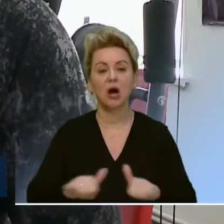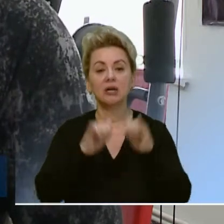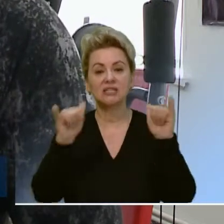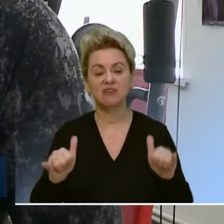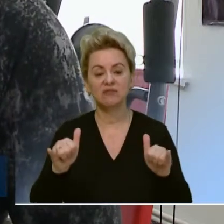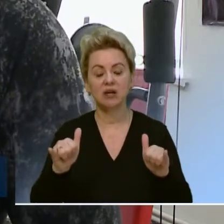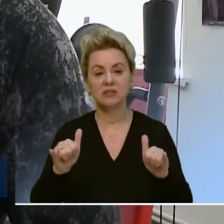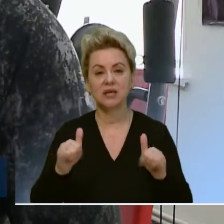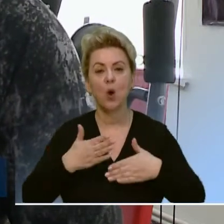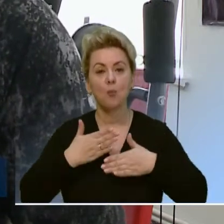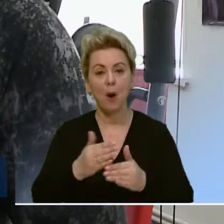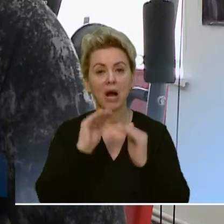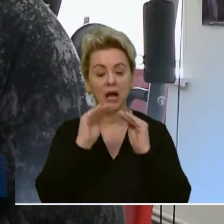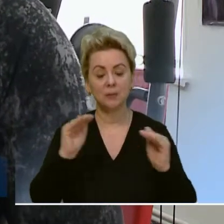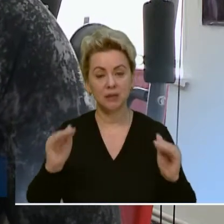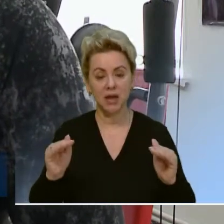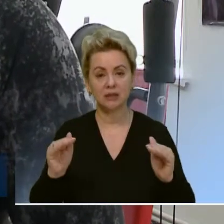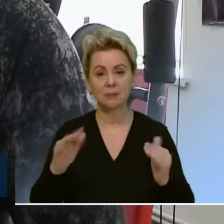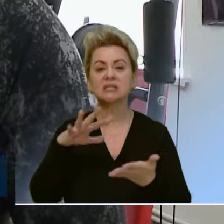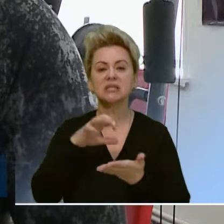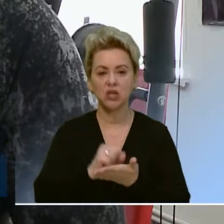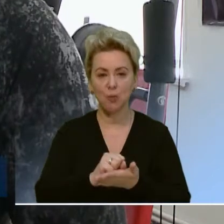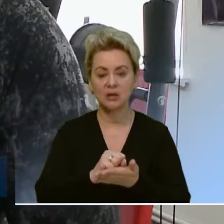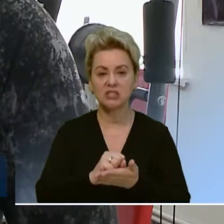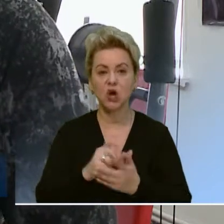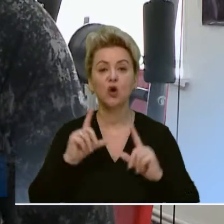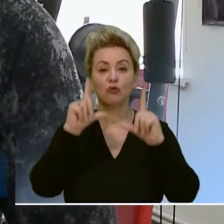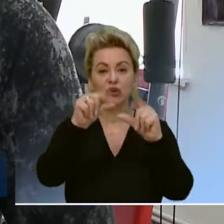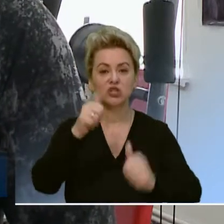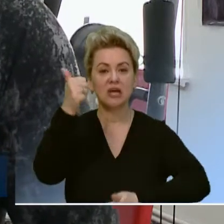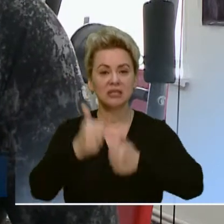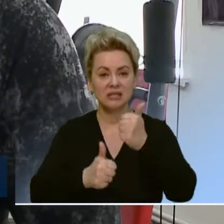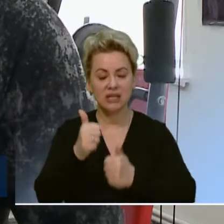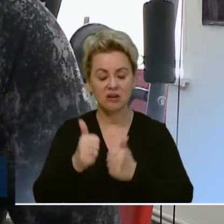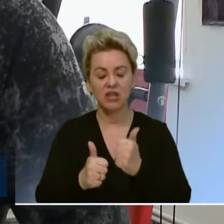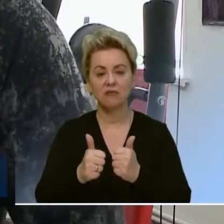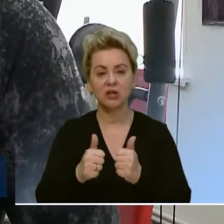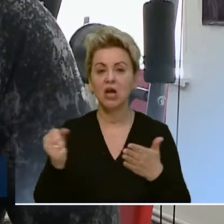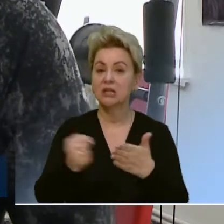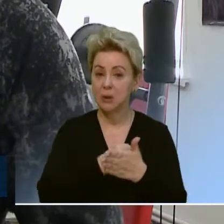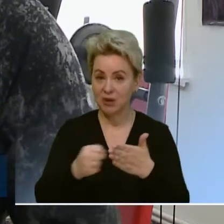развивать, помогаем ребятам заниматься, выезжать на соревнования, добиваться каких-то